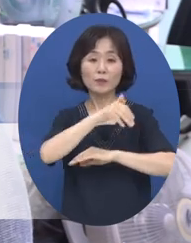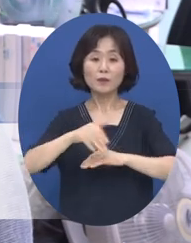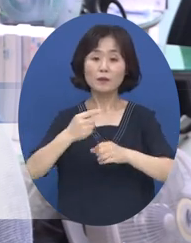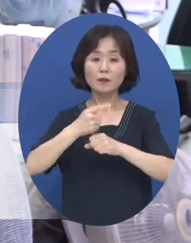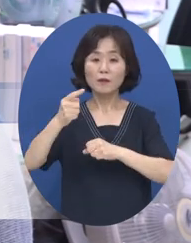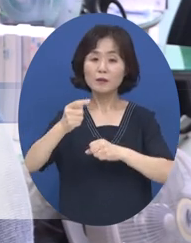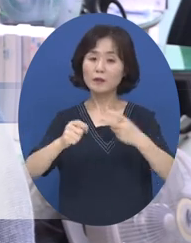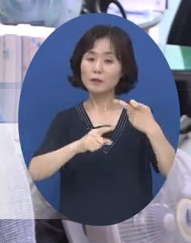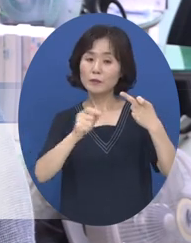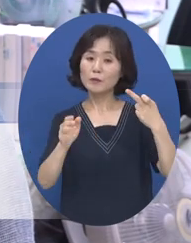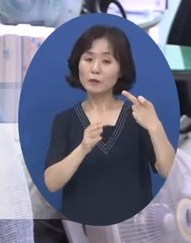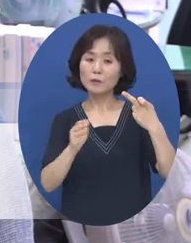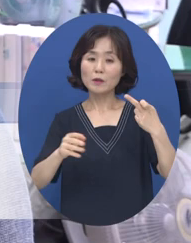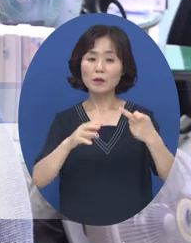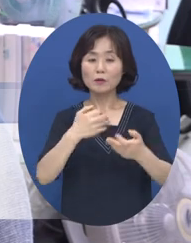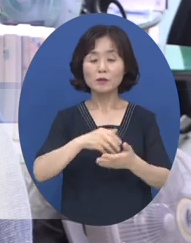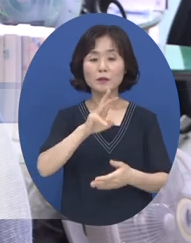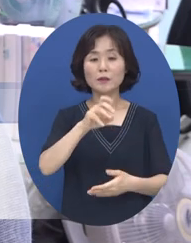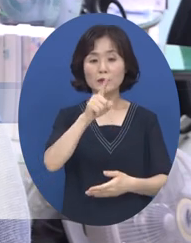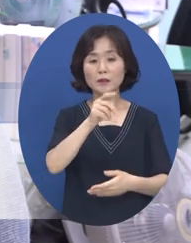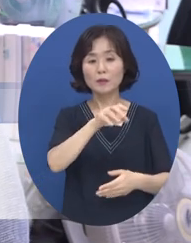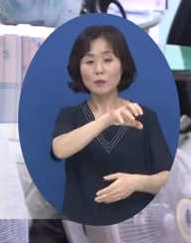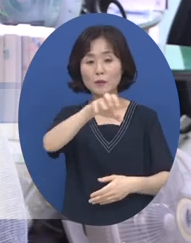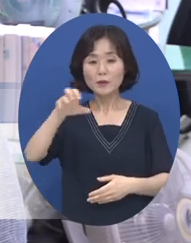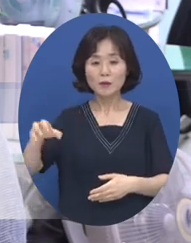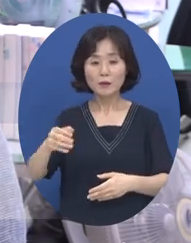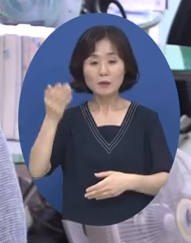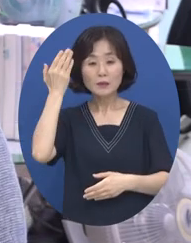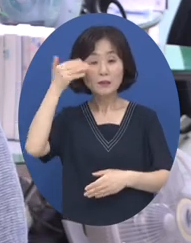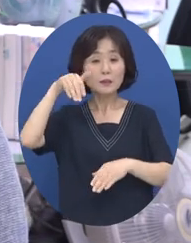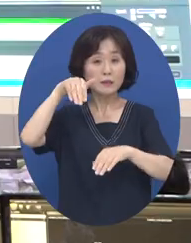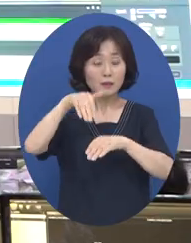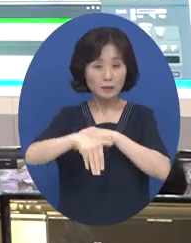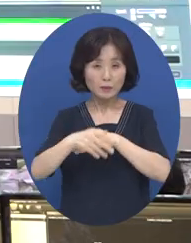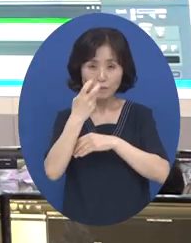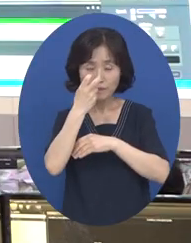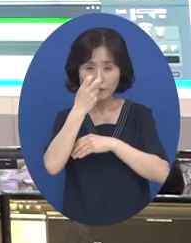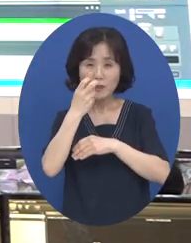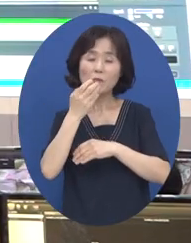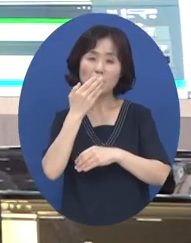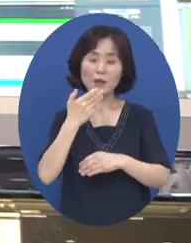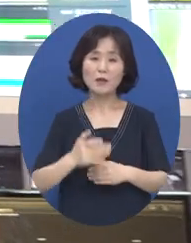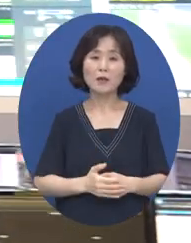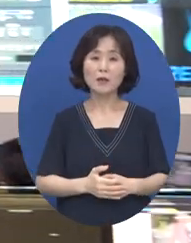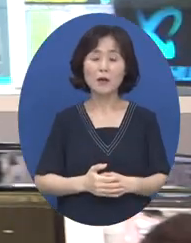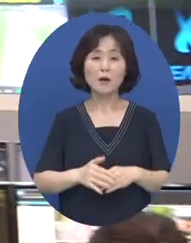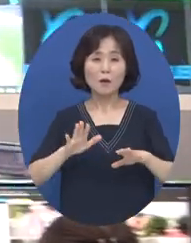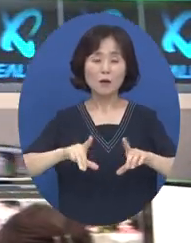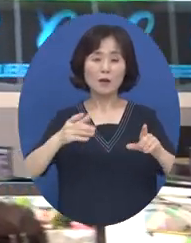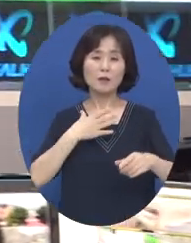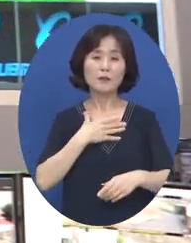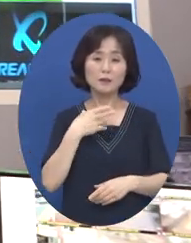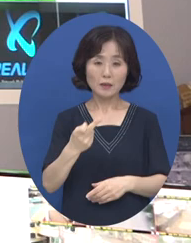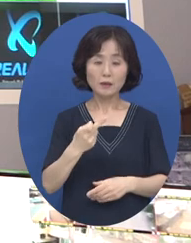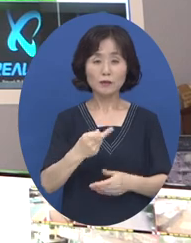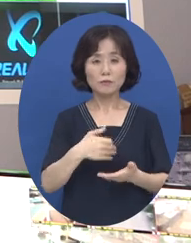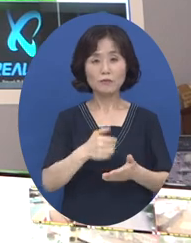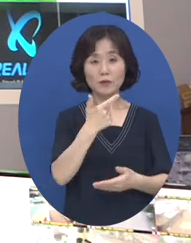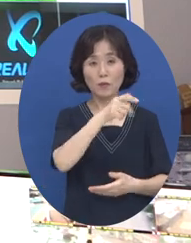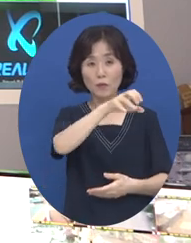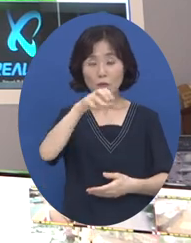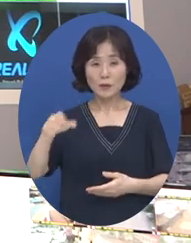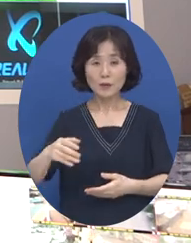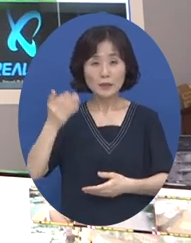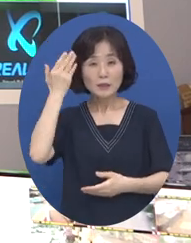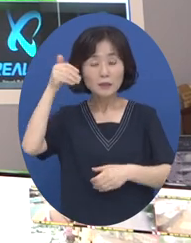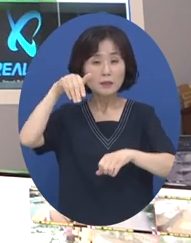31개 시군에서 지능형 관제가 가능할 것으로 예상됩니다. 경기도는 올해 안산시 등 6개 시군에